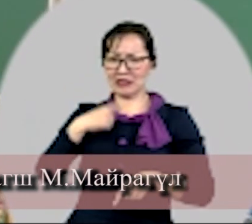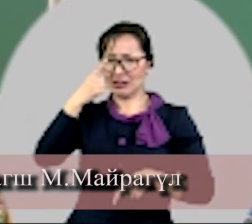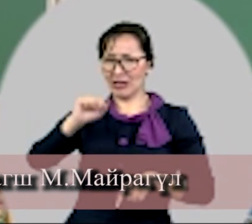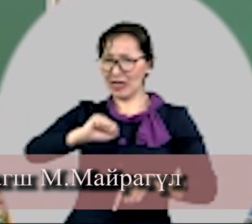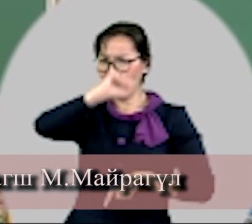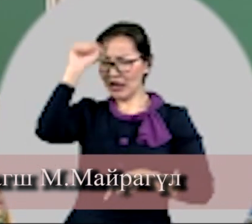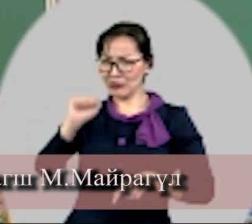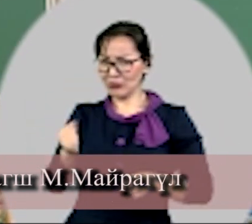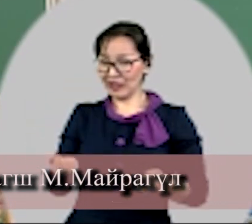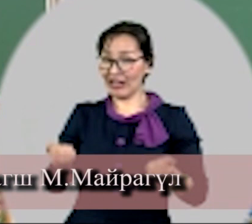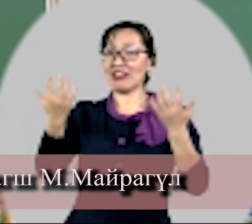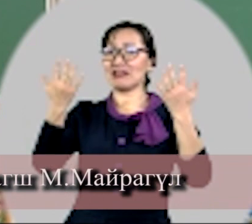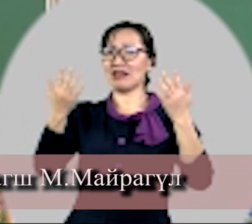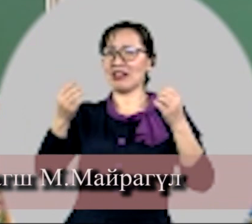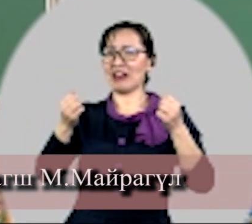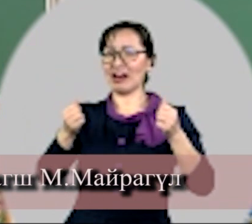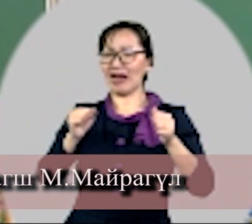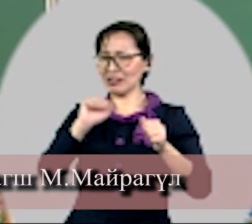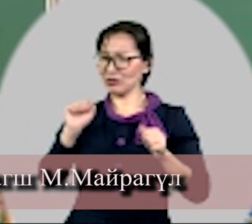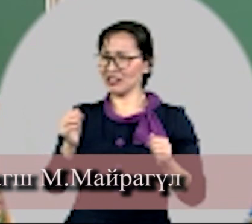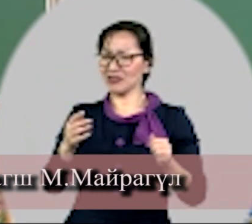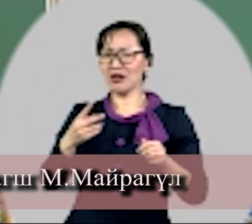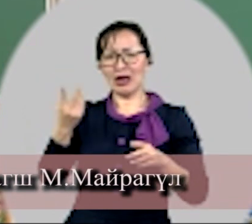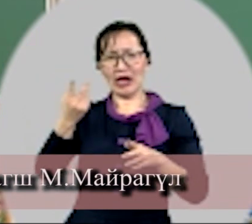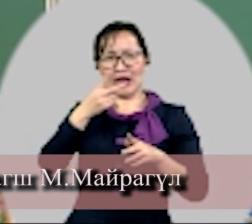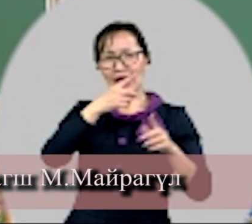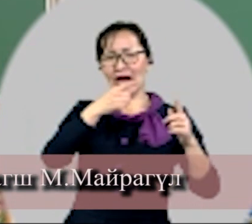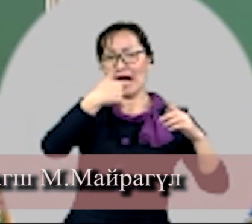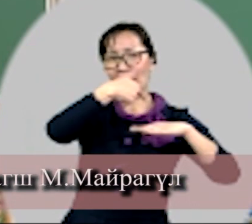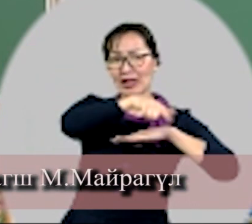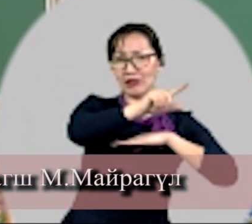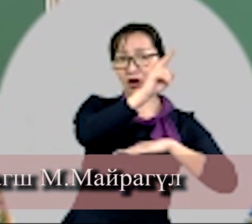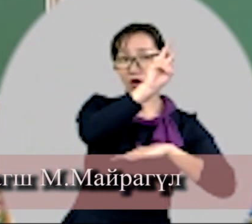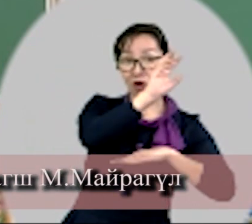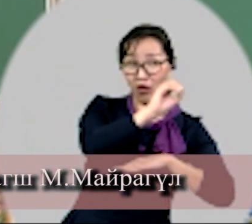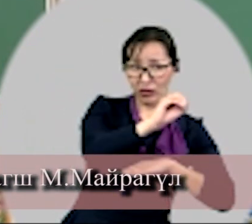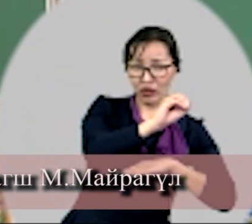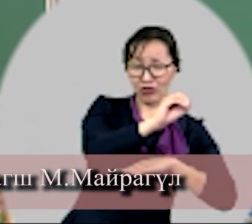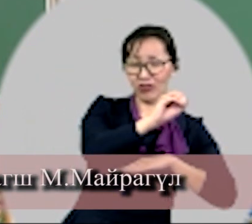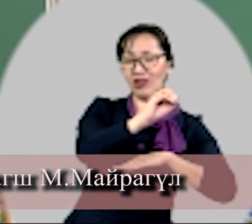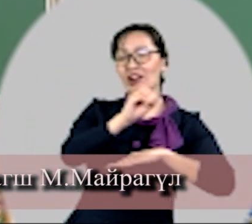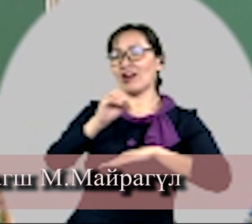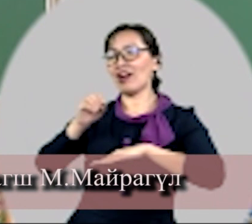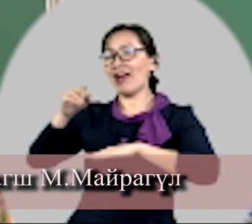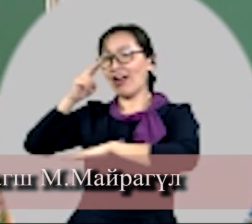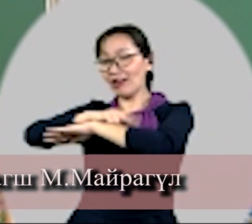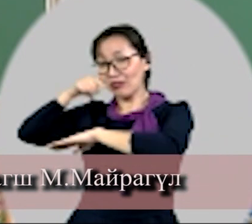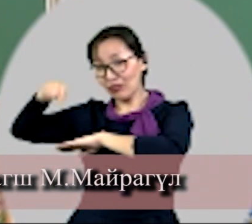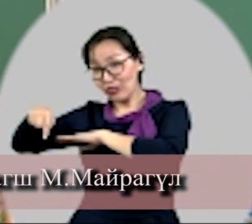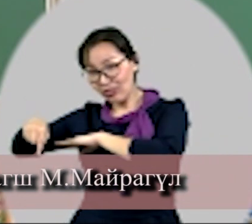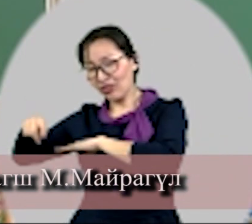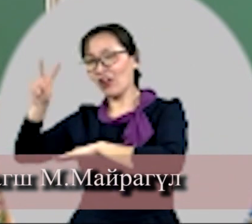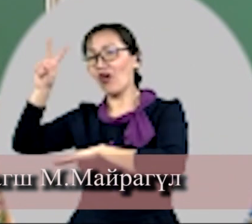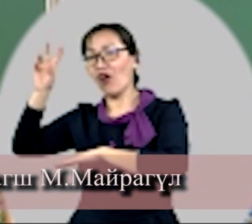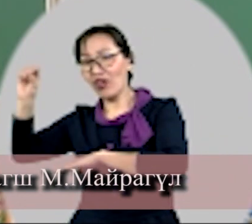Далада 20 градус суық, ал бөлмеде 20 градус жылы. Олай болса, бөлменің температурасы қанша еді? Қанша еді,